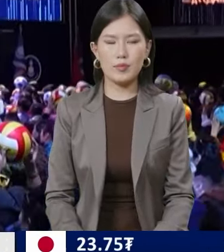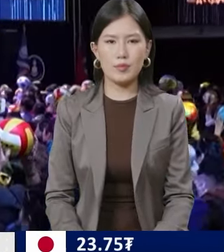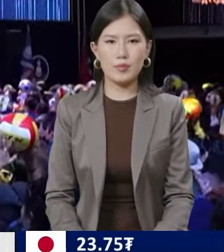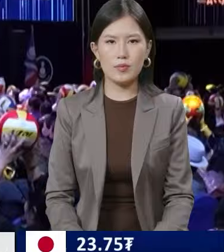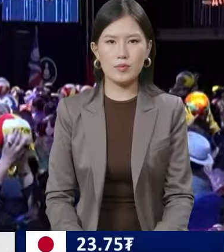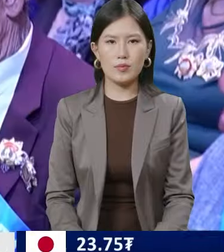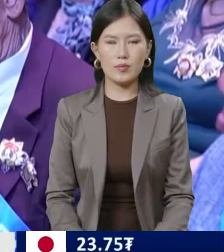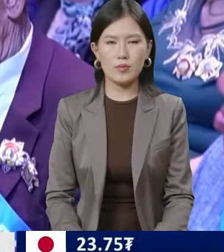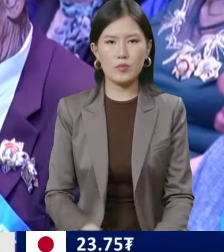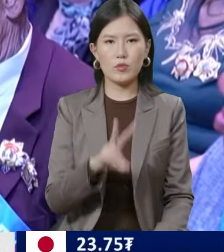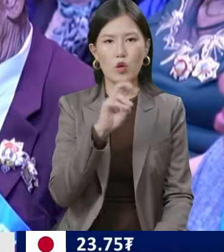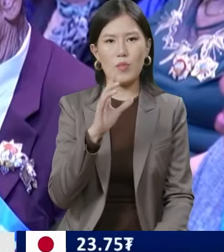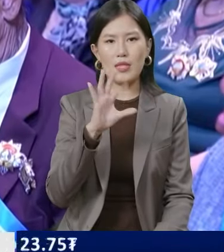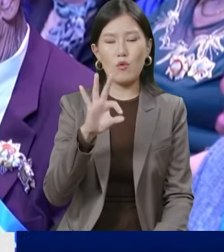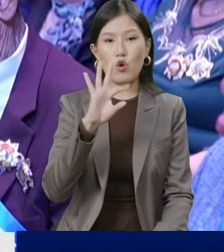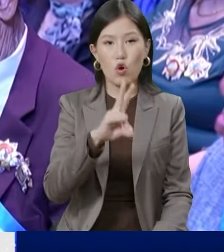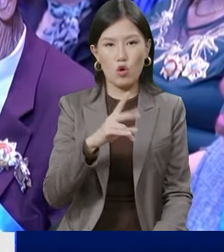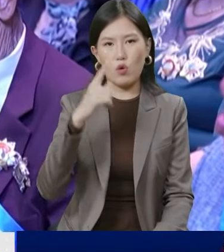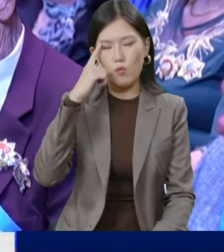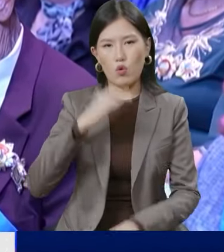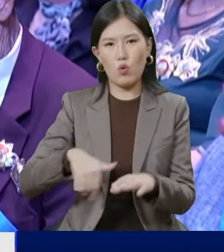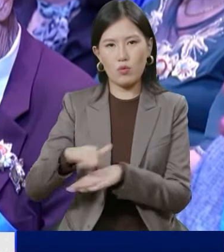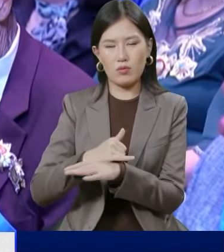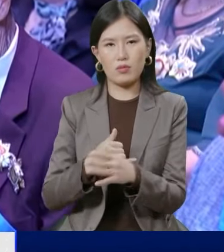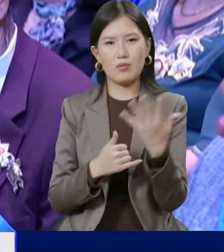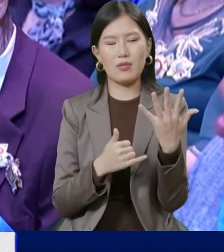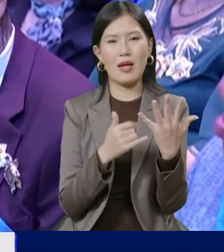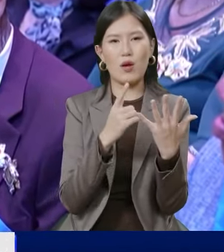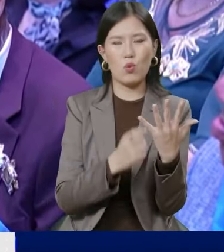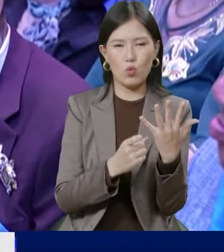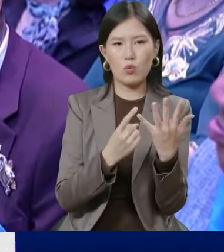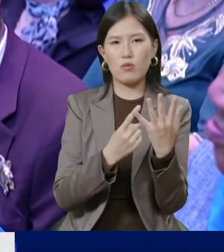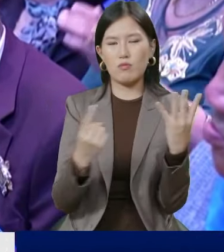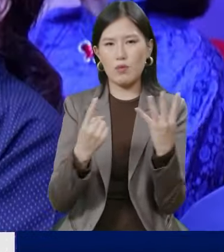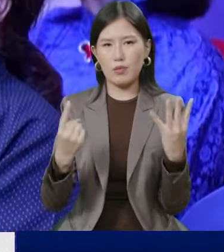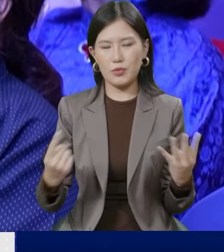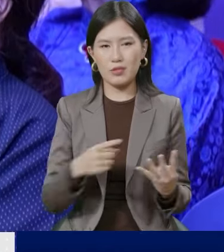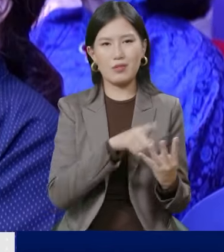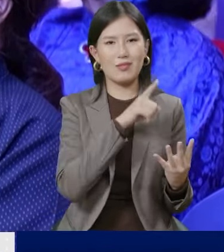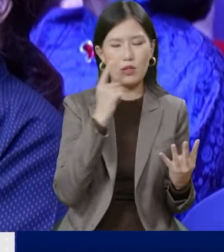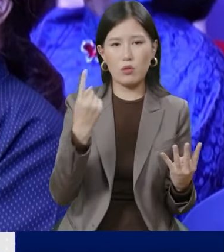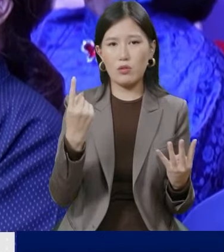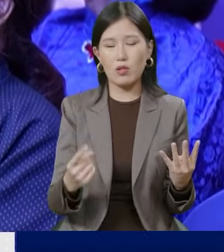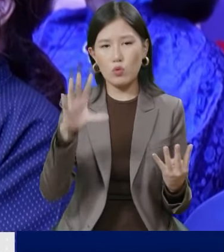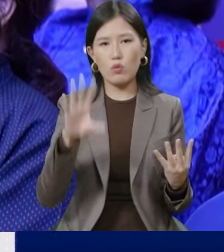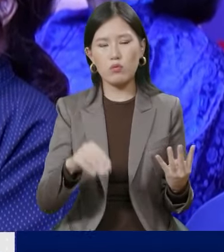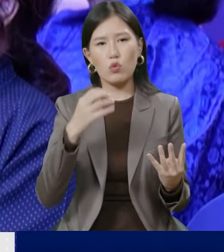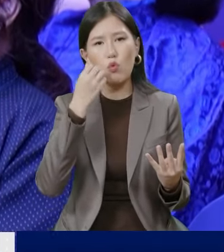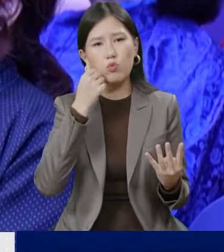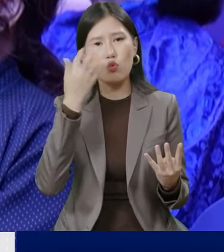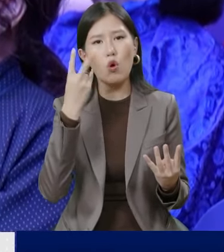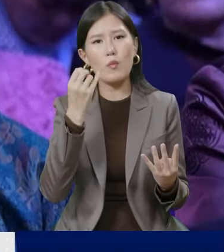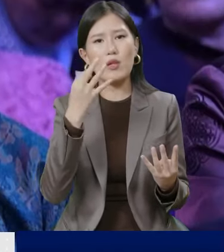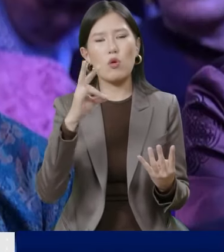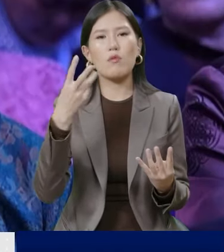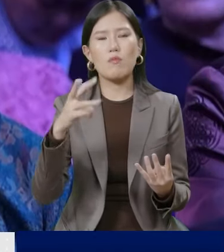Баярлалаа. 2050 он гэхэд Монгол улсын 5 хүн дутмын нэг нь Ахмад настан болох тооцоолол гарсан байна. Гэтэл нэгэн цагт эх орны хөгжил цэцэглэлт